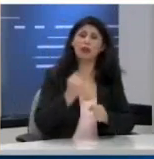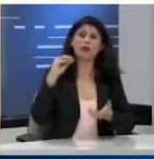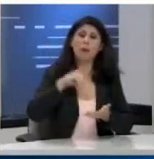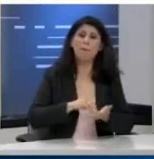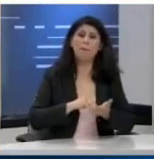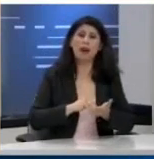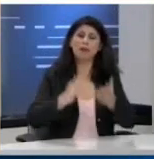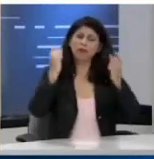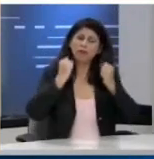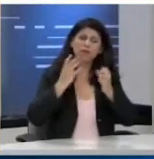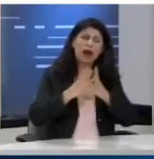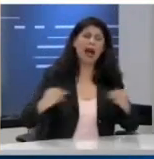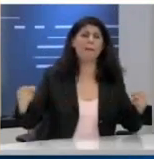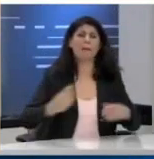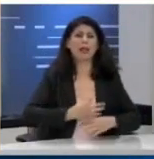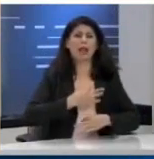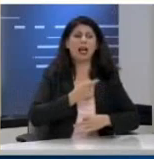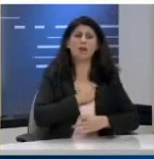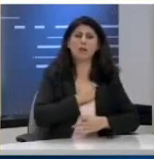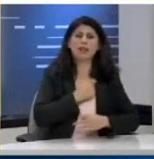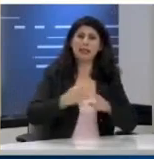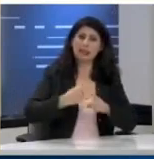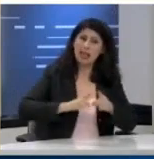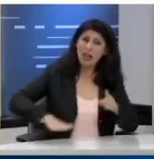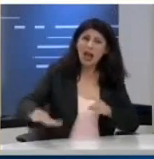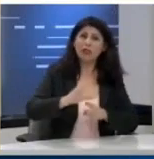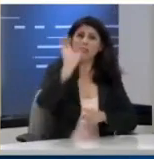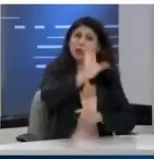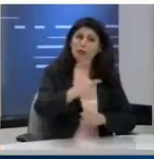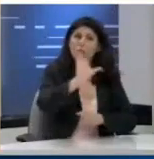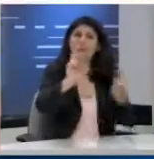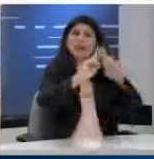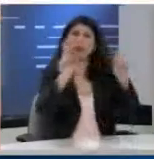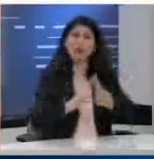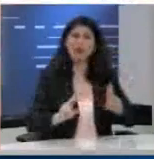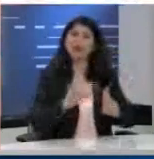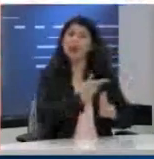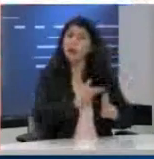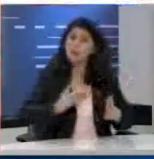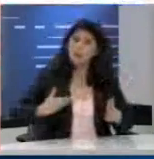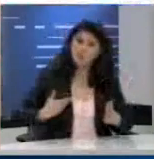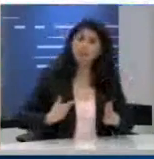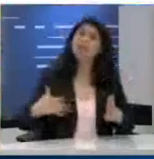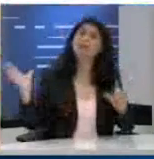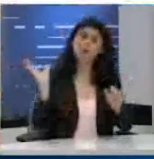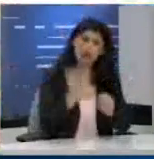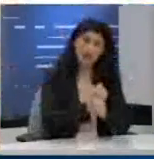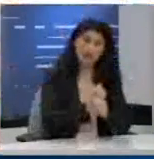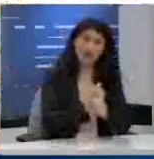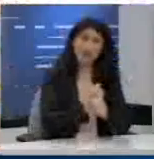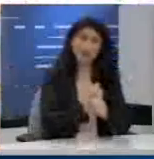τη χαμένη αξιοπιστία της χώρας στην Ευρώπη και στο διεθνές στερέωμα. Και εμείς ήμασταν αυτοί που